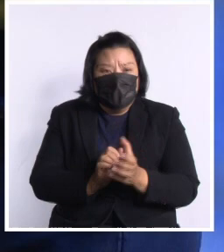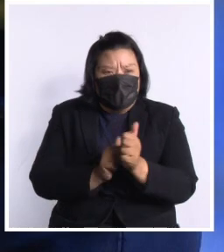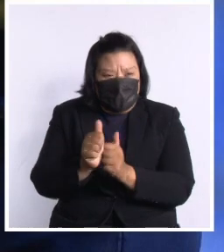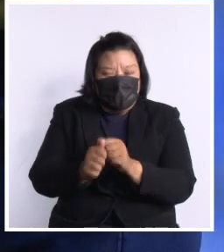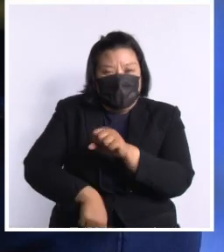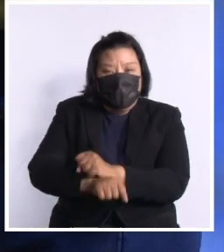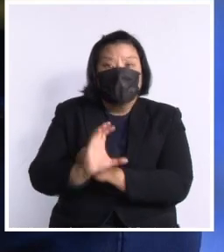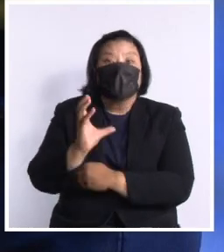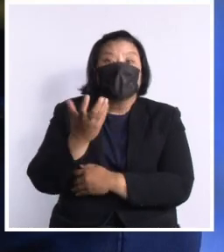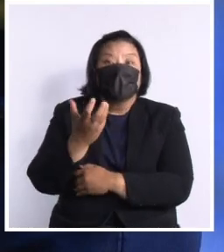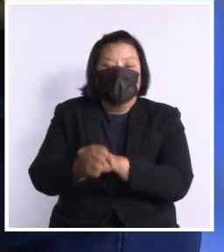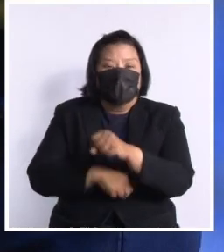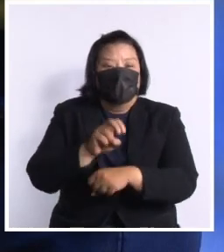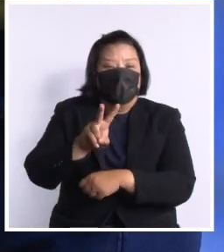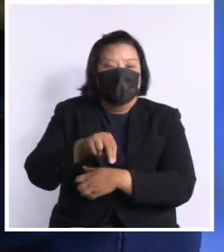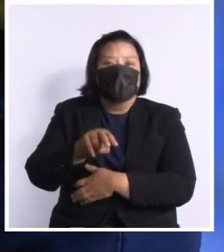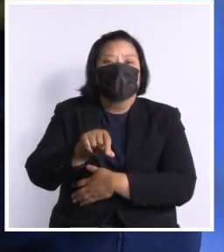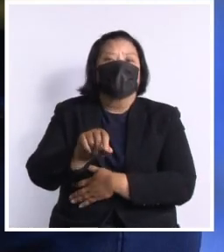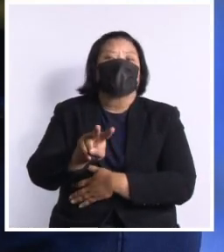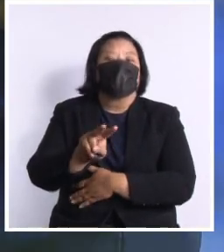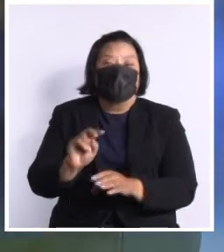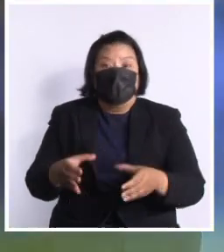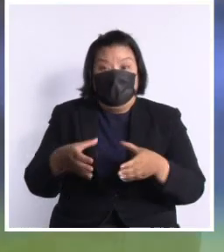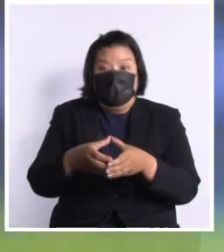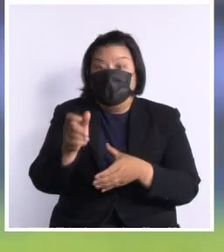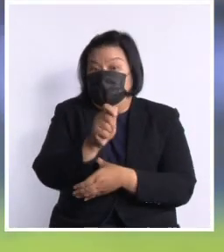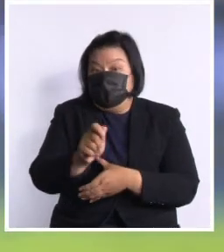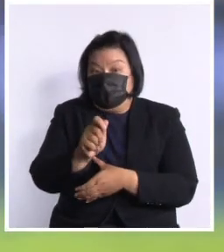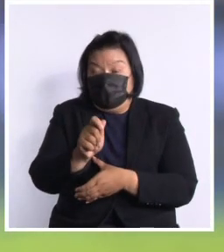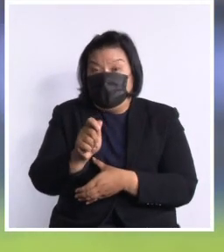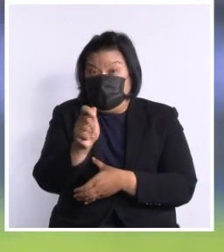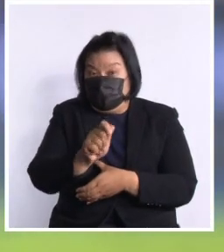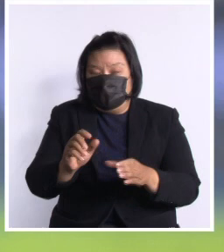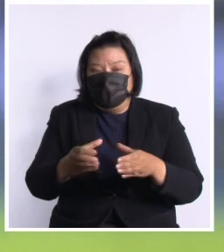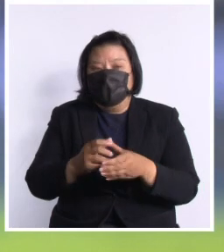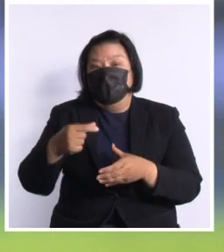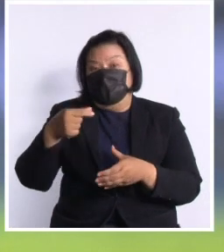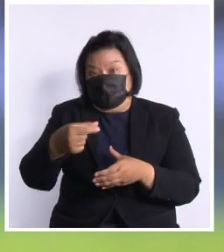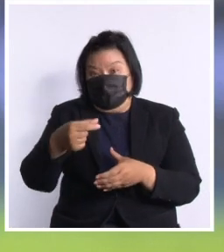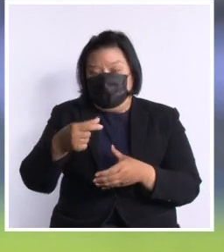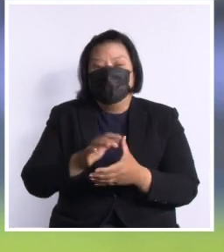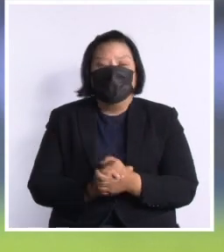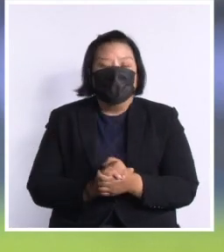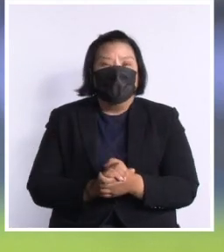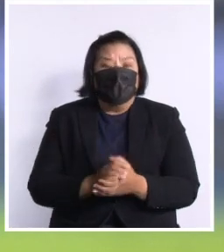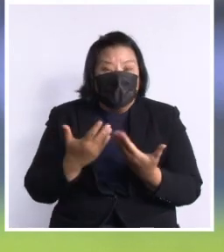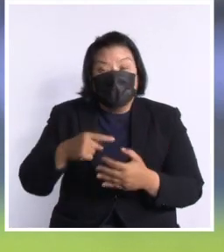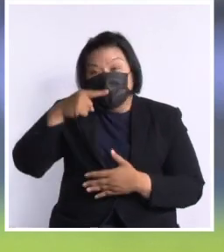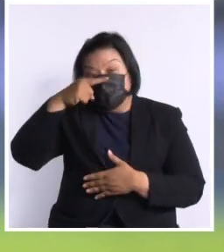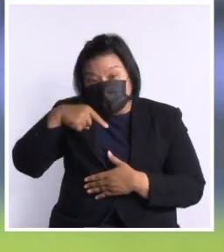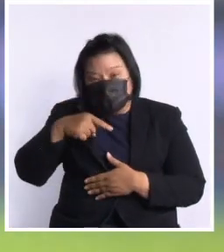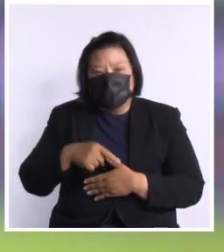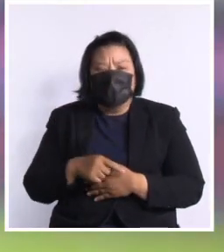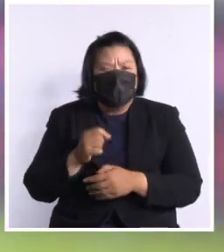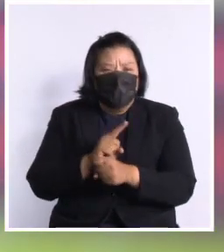โลกรอบคัดเลือก 2012รอบคัดเลือกโซนเอเชียรอบสองกลุ่ม Gครับที่ประเทศสหรัฐอาหรับเอมิเรตส์ทีมชาติไทยนั้นทำได้แค่